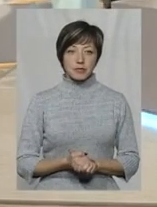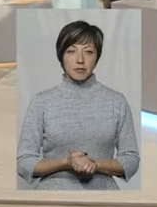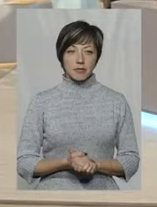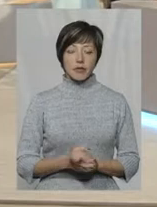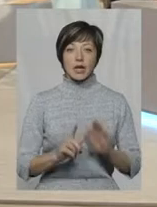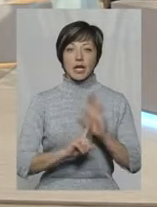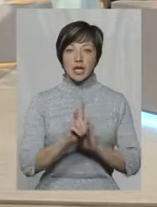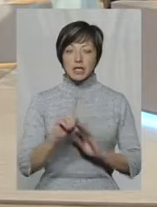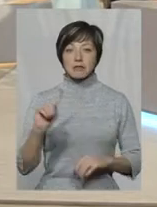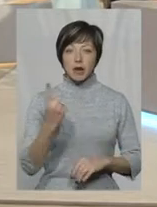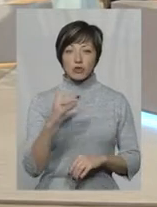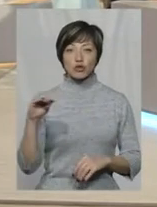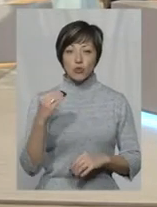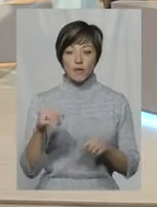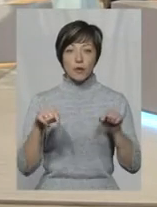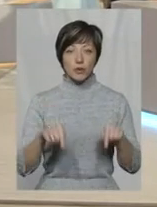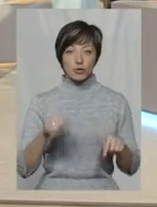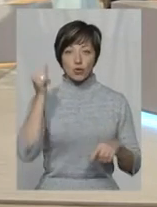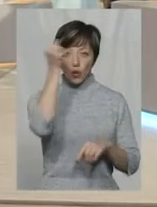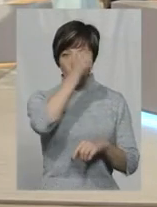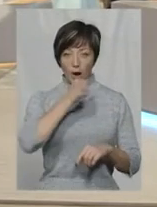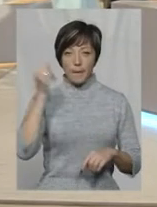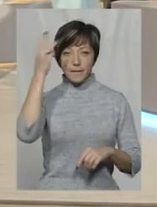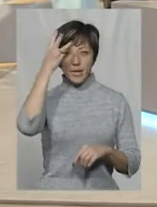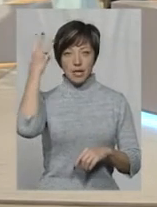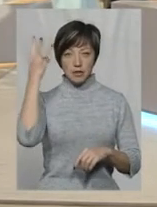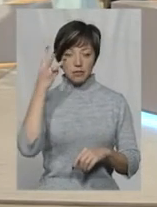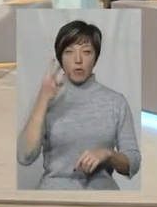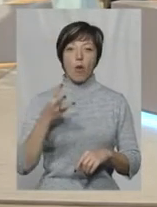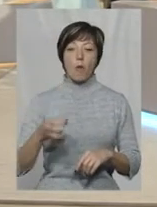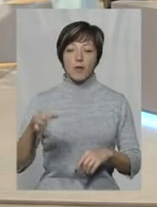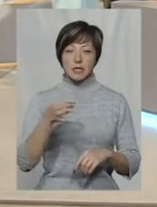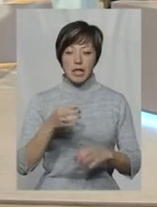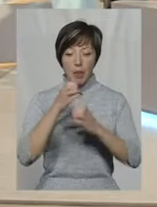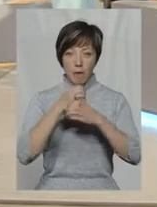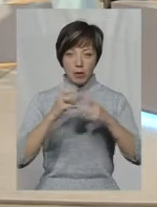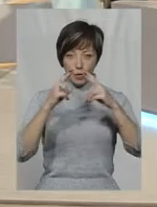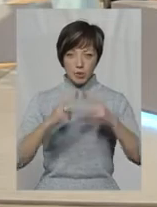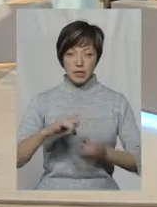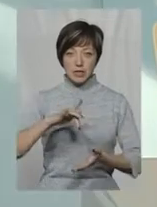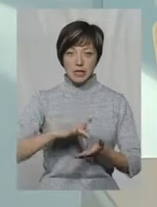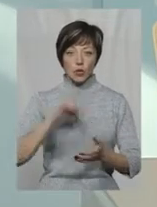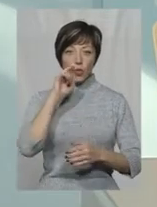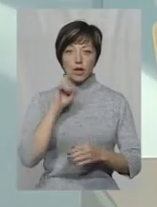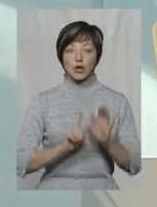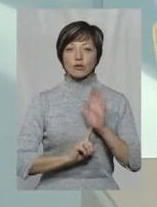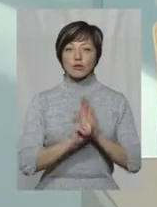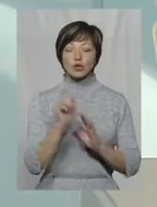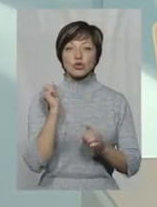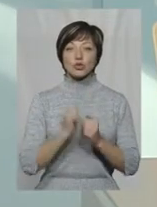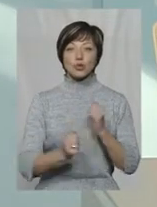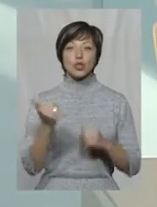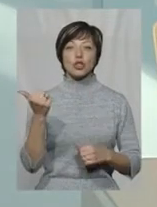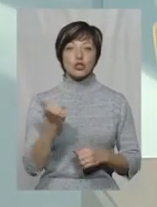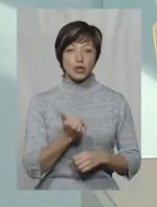жовтня поточного року Хмельницький обласний лабораторний центр МОЗ України розпочав